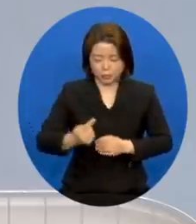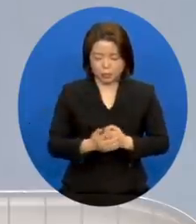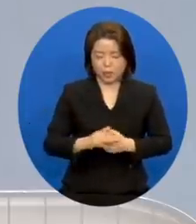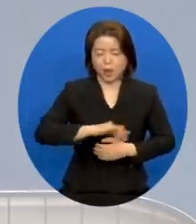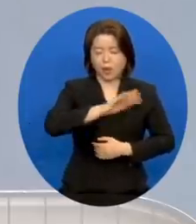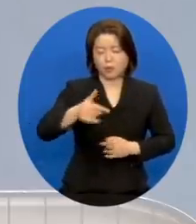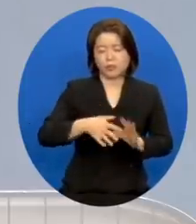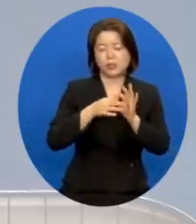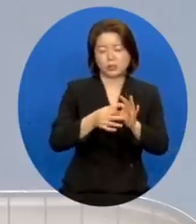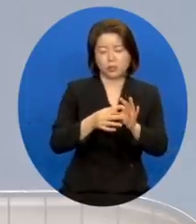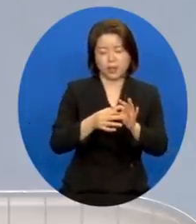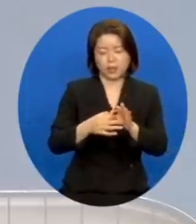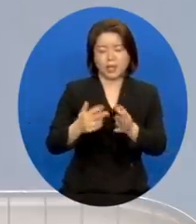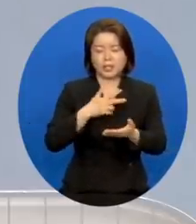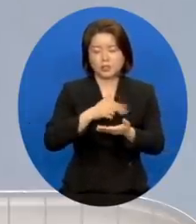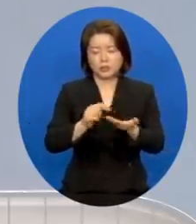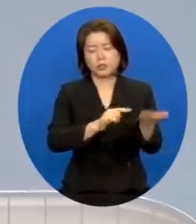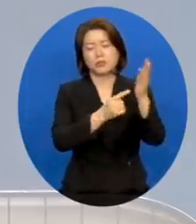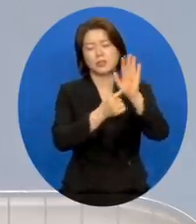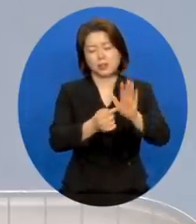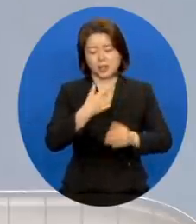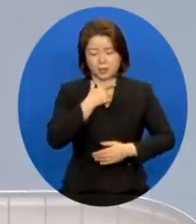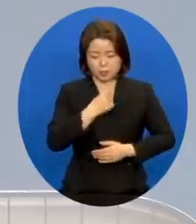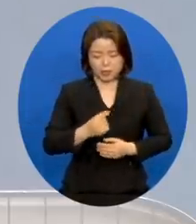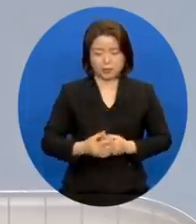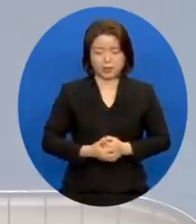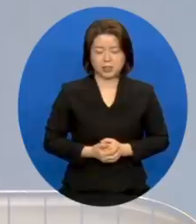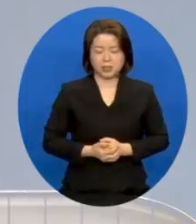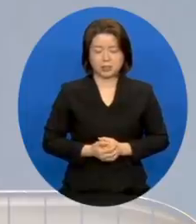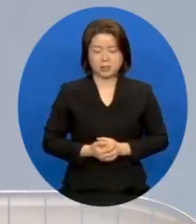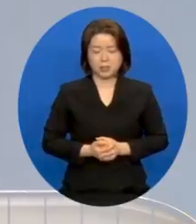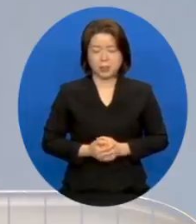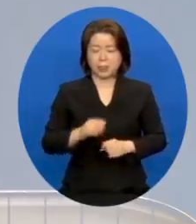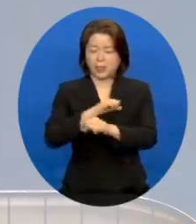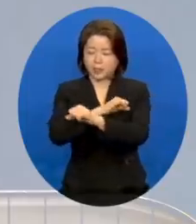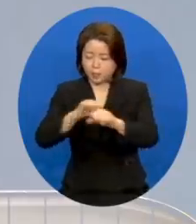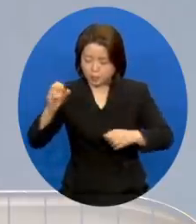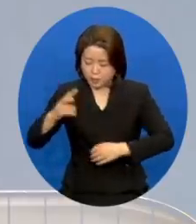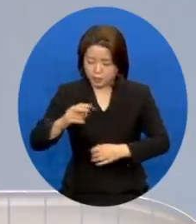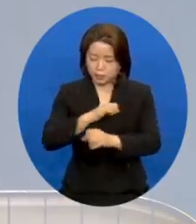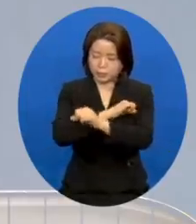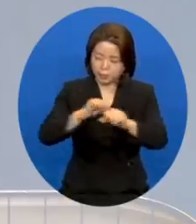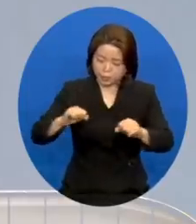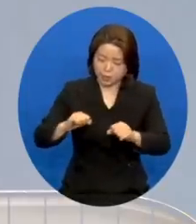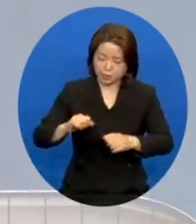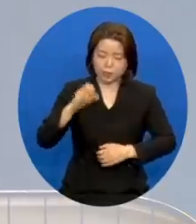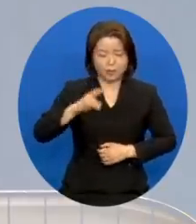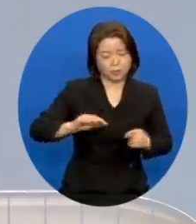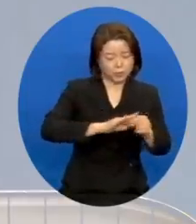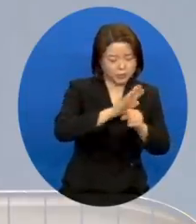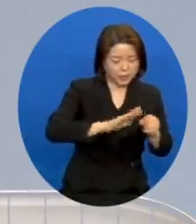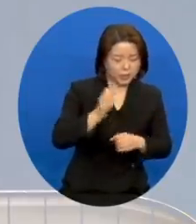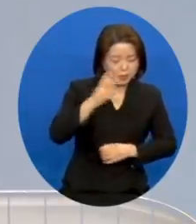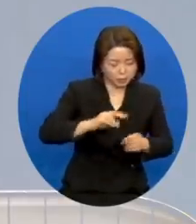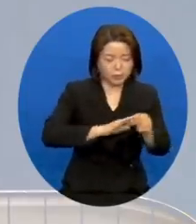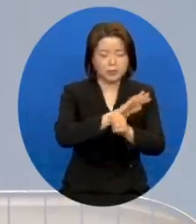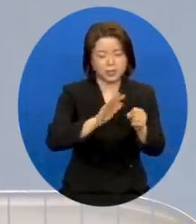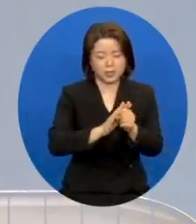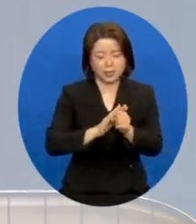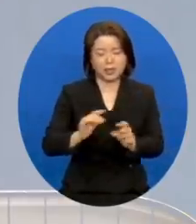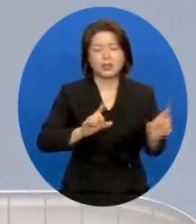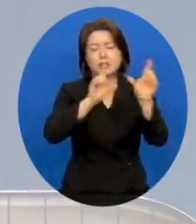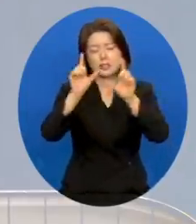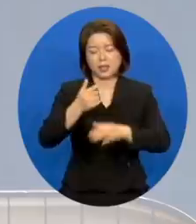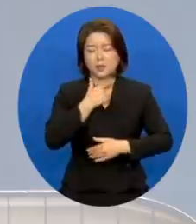통해서 주님이 드러나 기원합니다 용서하고 또 용서하고 사랑하고 또 사랑하며 살기